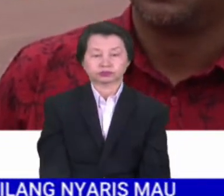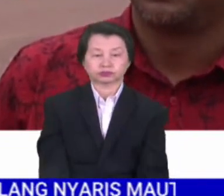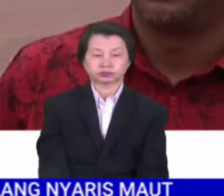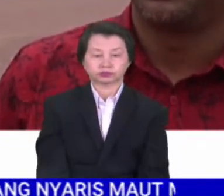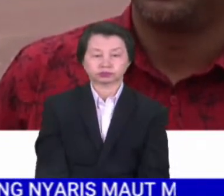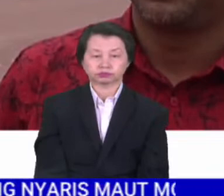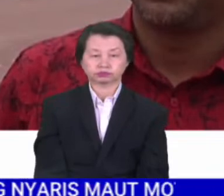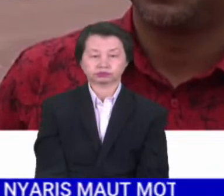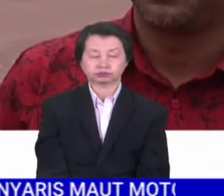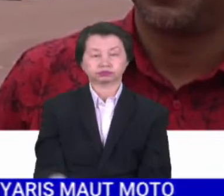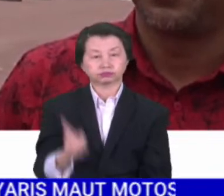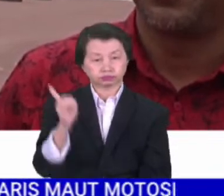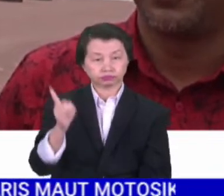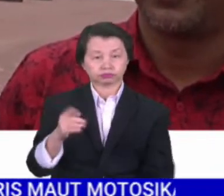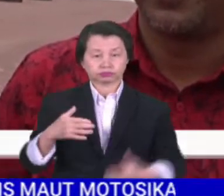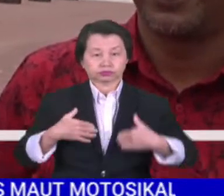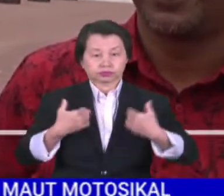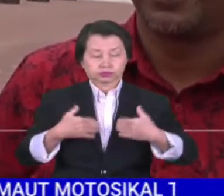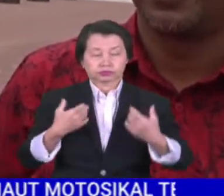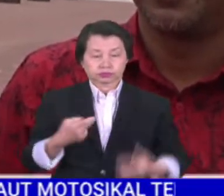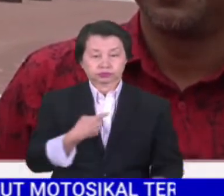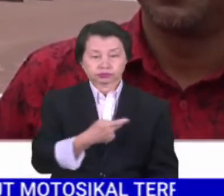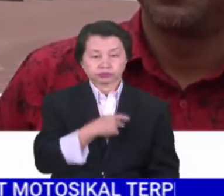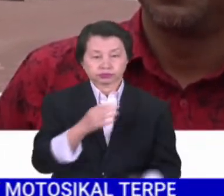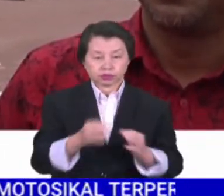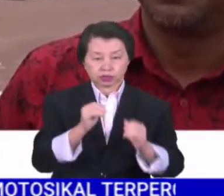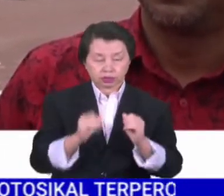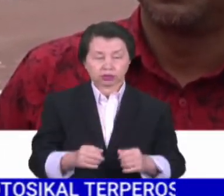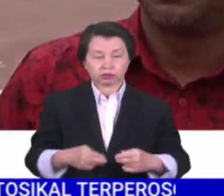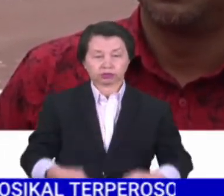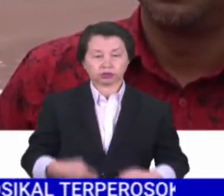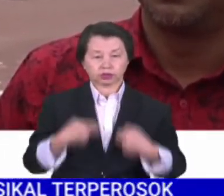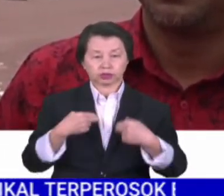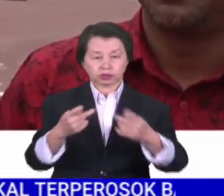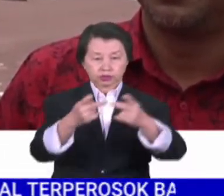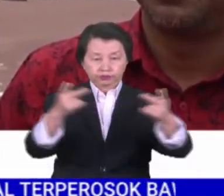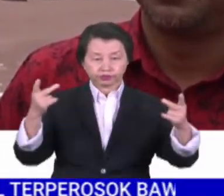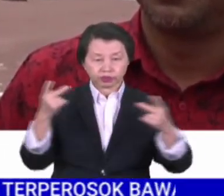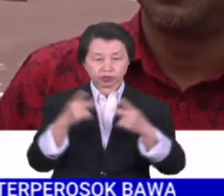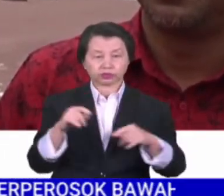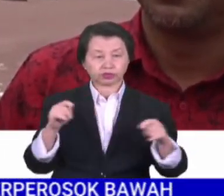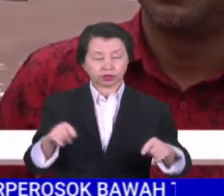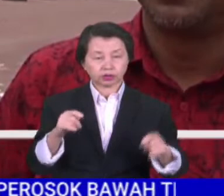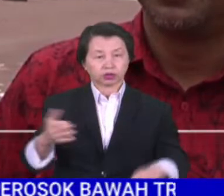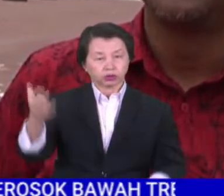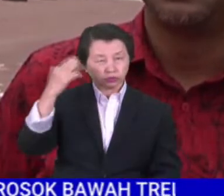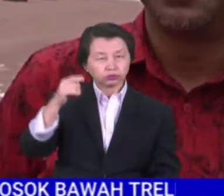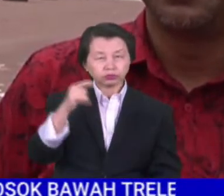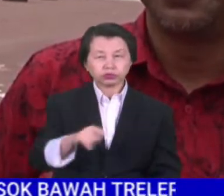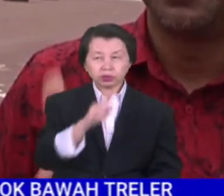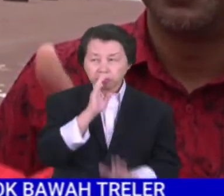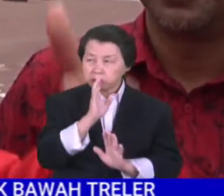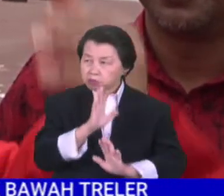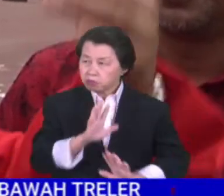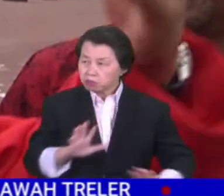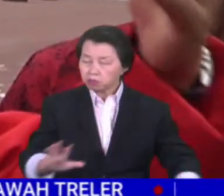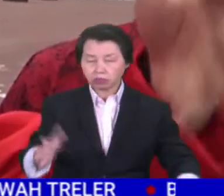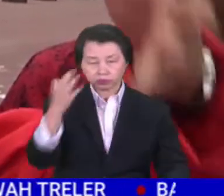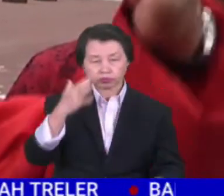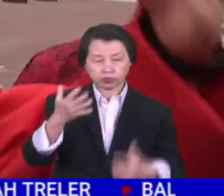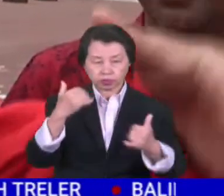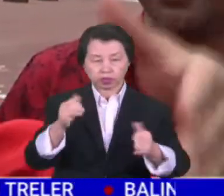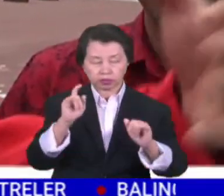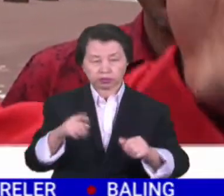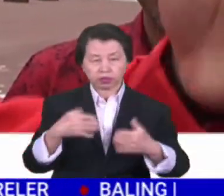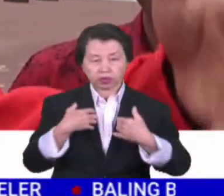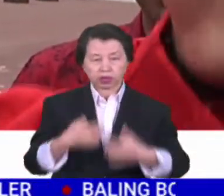Ini adalah satu perkara yang mengembirakan kita kerana kita dapat menghidupkan kawasan ini yang dahulunya dulu sunyi sepi. Jadi kita hidupkan